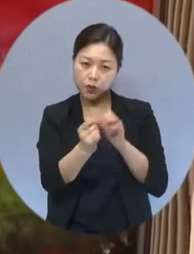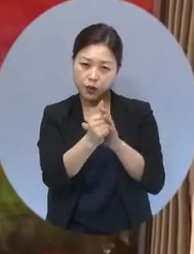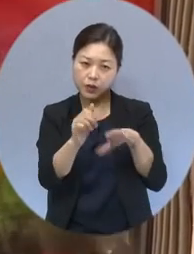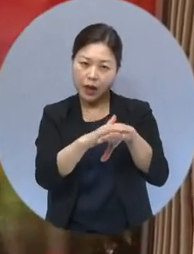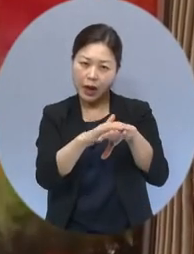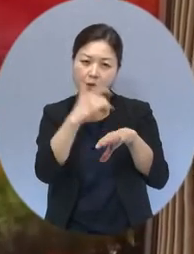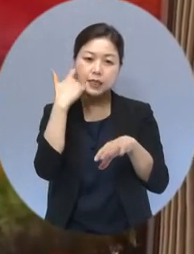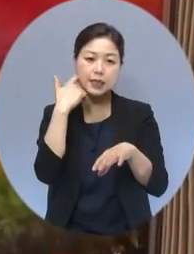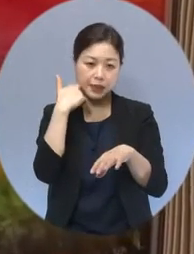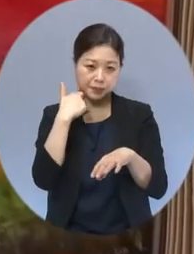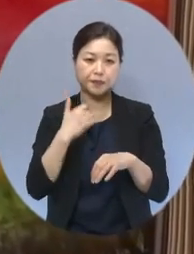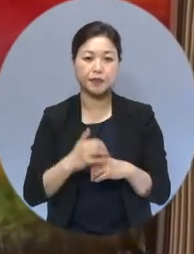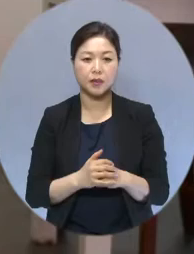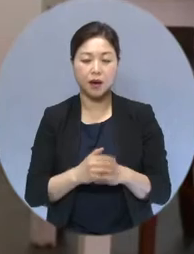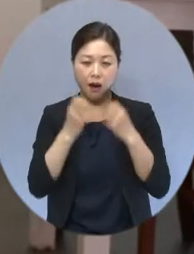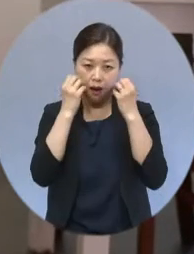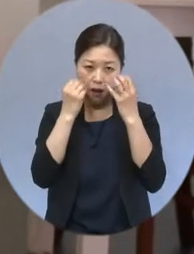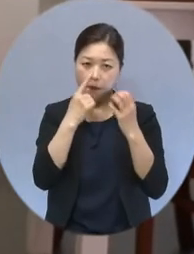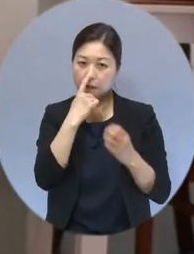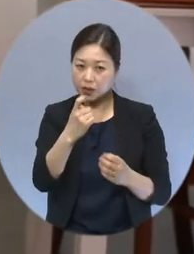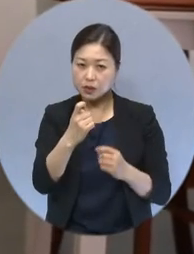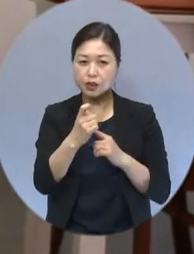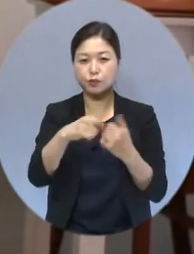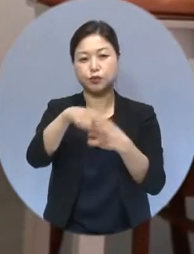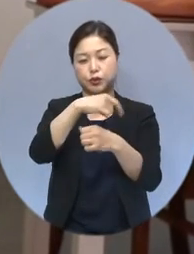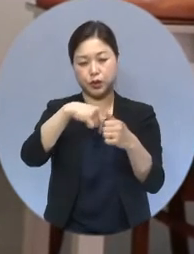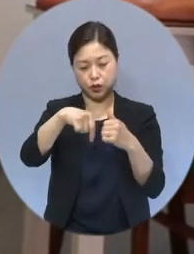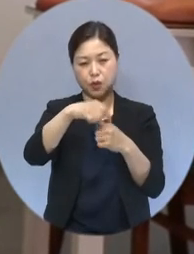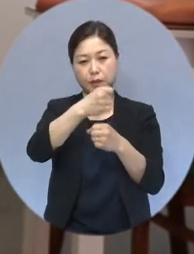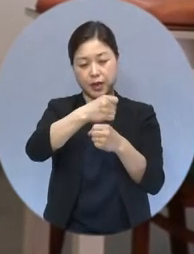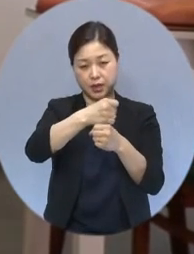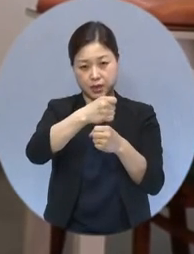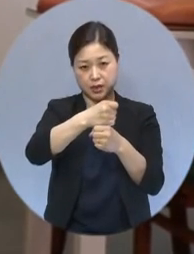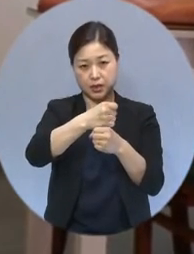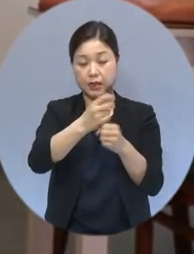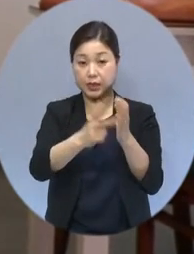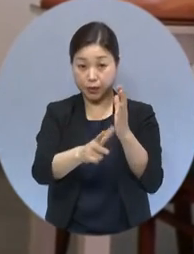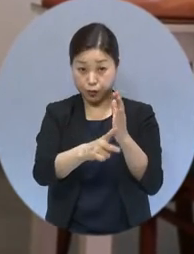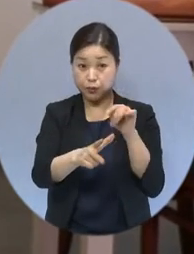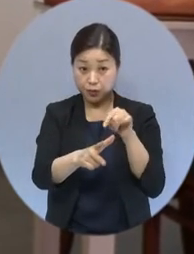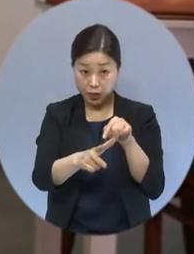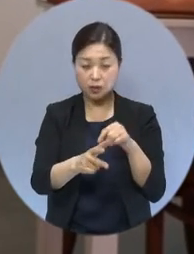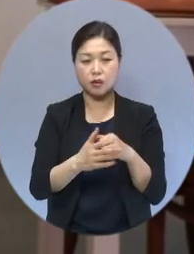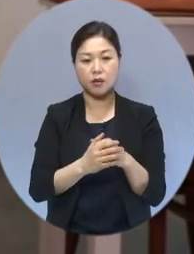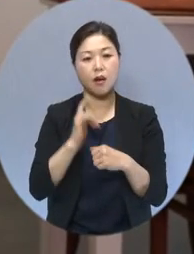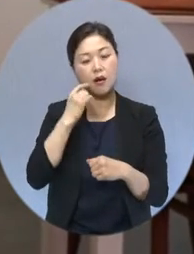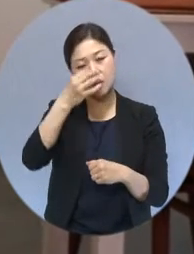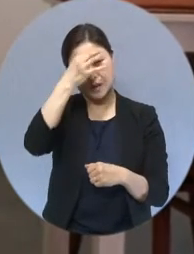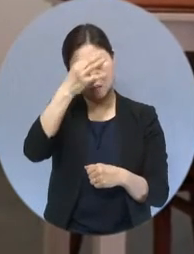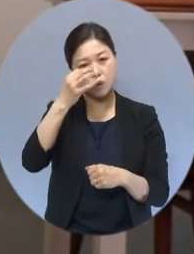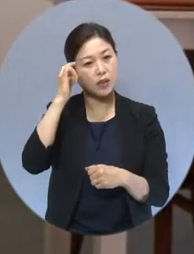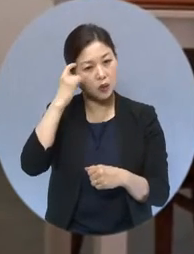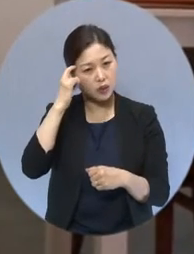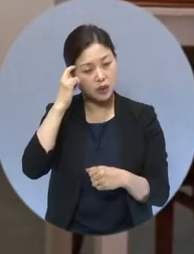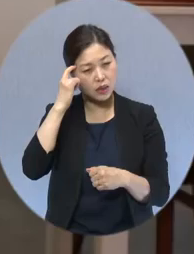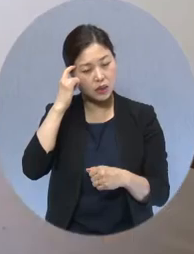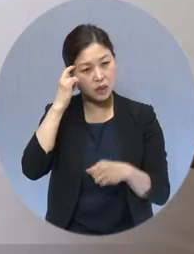독특한 질감으로 신비롭고 환상적인 분위기로 연출한 작품에서 예술의 혼을 한껏 느낄 수